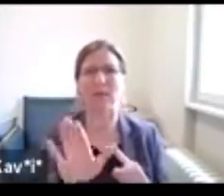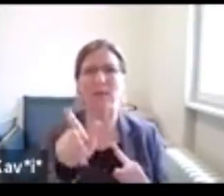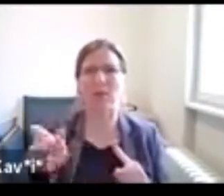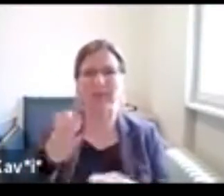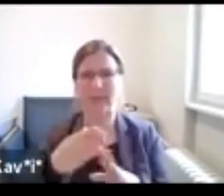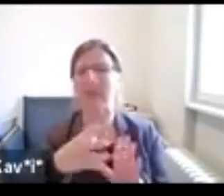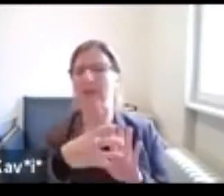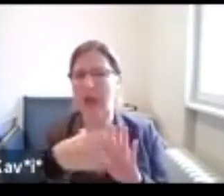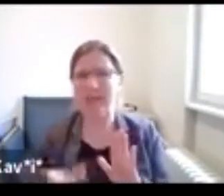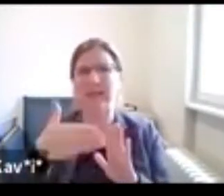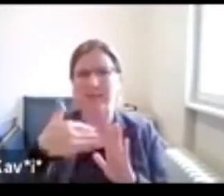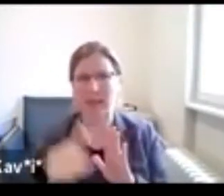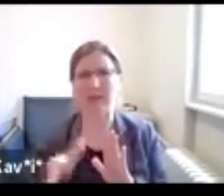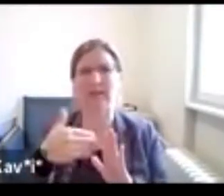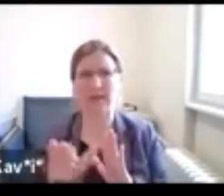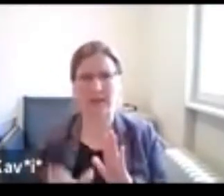reći da smo